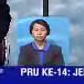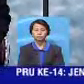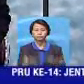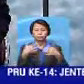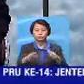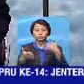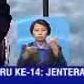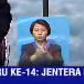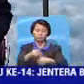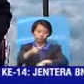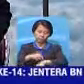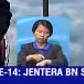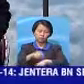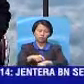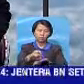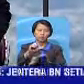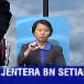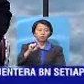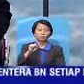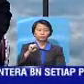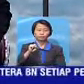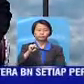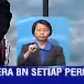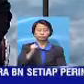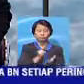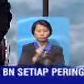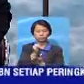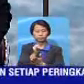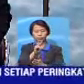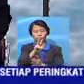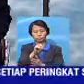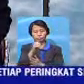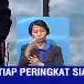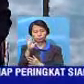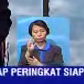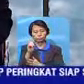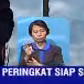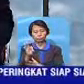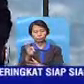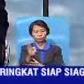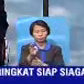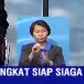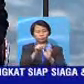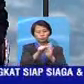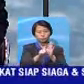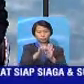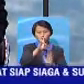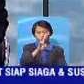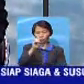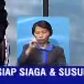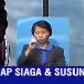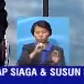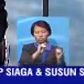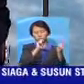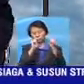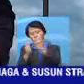sudah tiba masanya akta suruhanjaya integriti agensi penguatkuasaan 2009 atau akta 700 dipinda